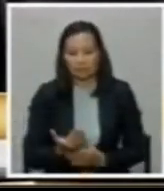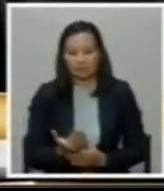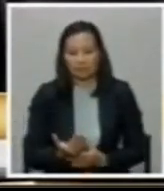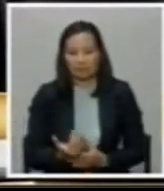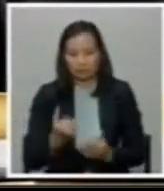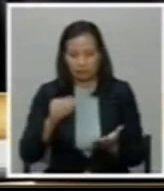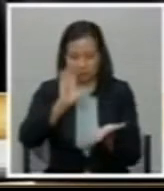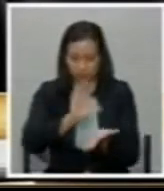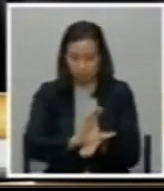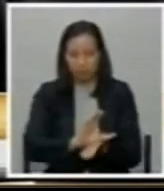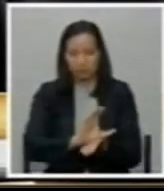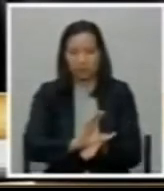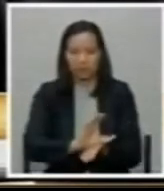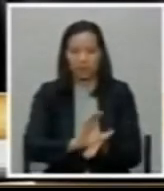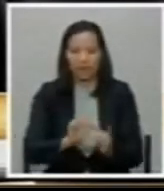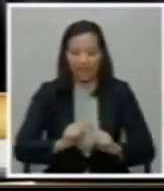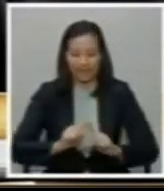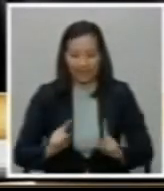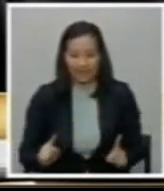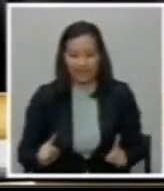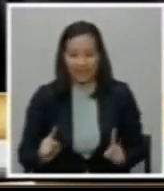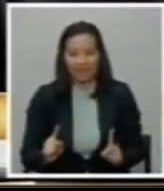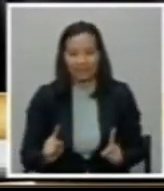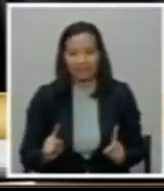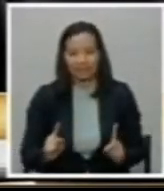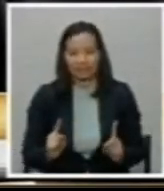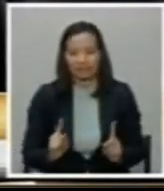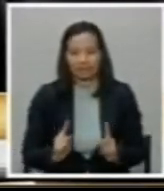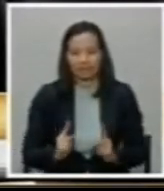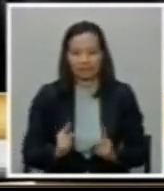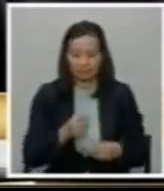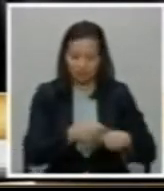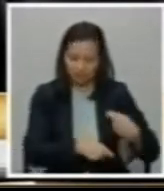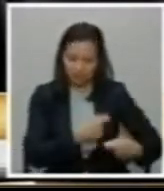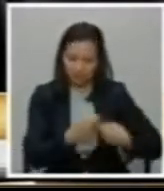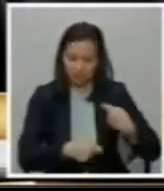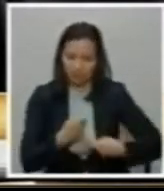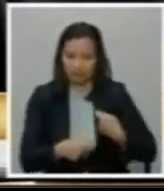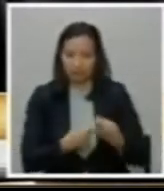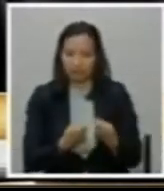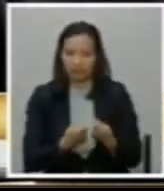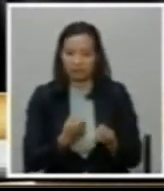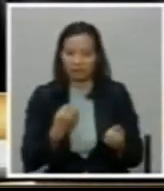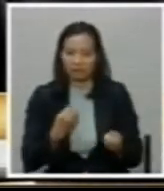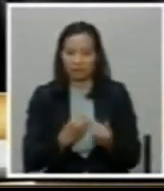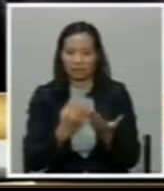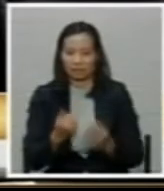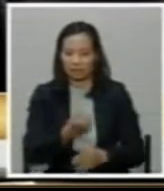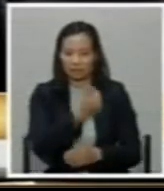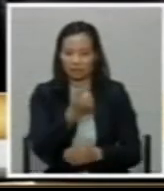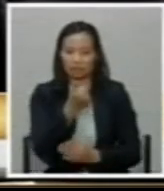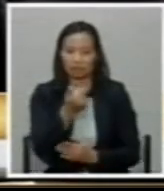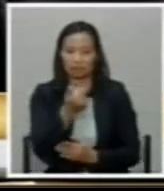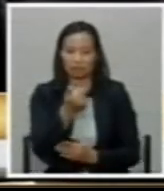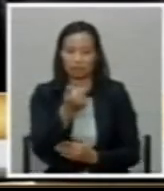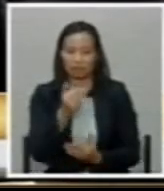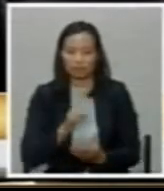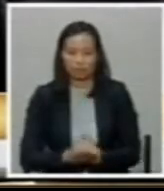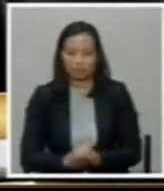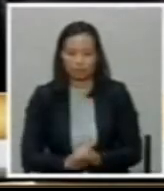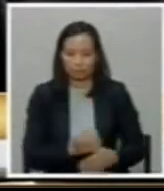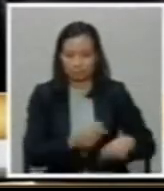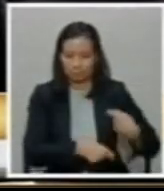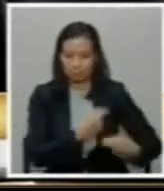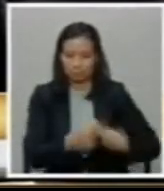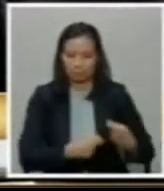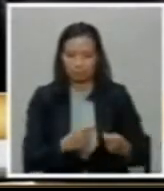งินก็ประมาณก็ตามแต่ลักษณะของการใช้จ่ายเนี่ยมันจะไม่เหมือนกับงบประมาณอื่นก็คือไม่ได้มีการจ่ายออก